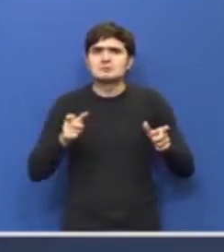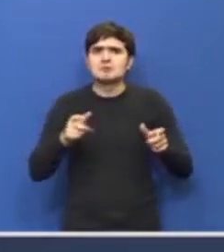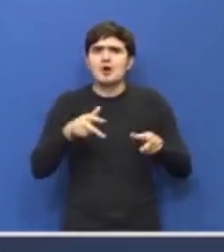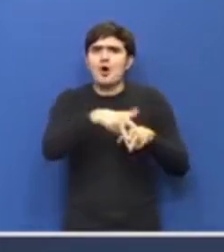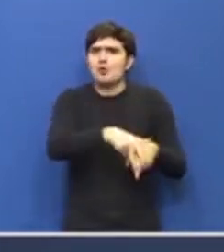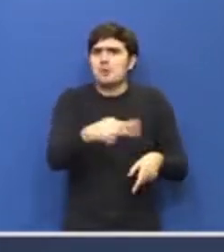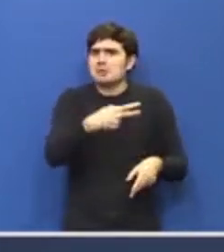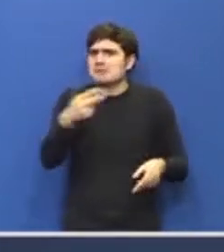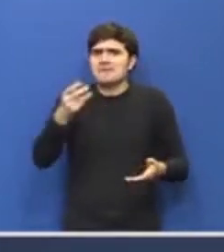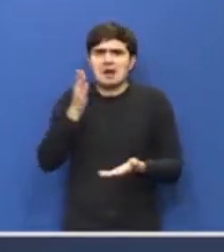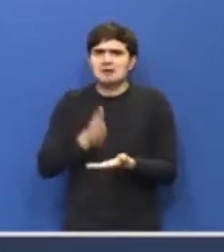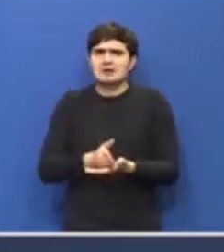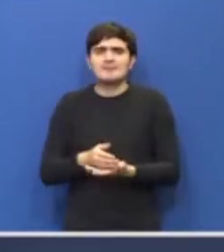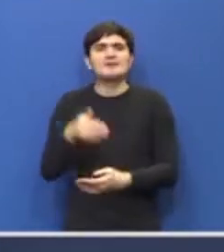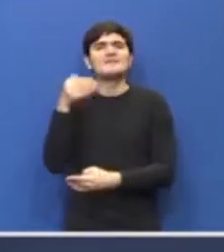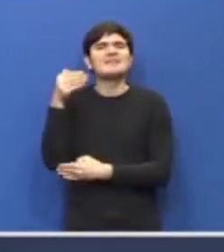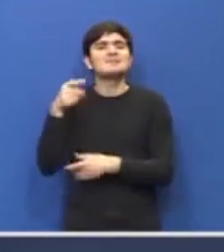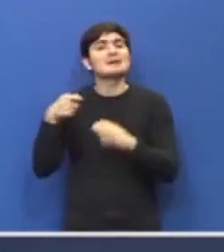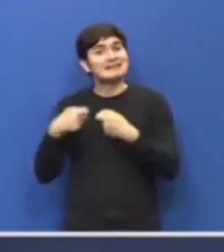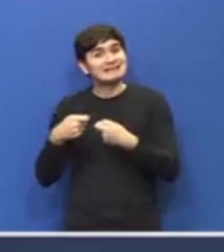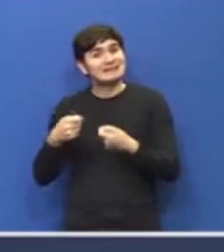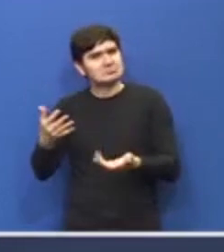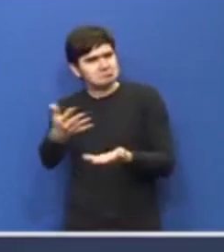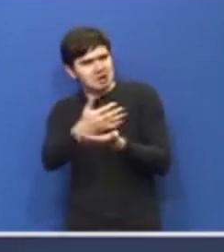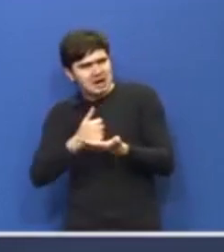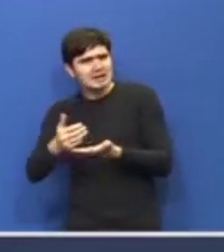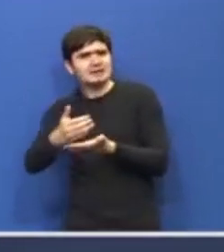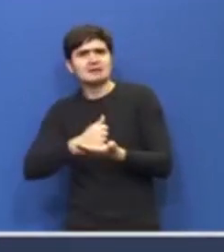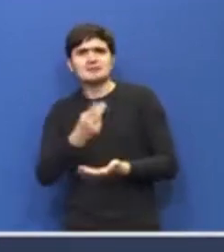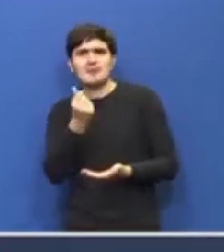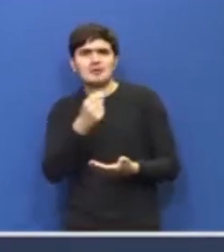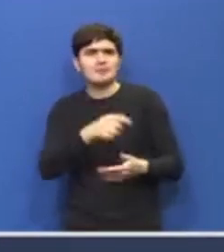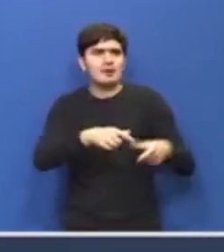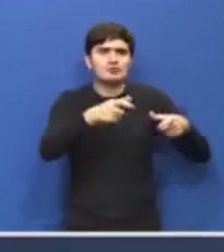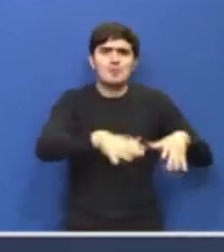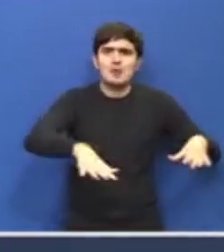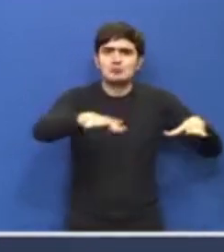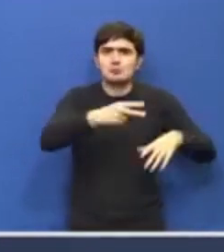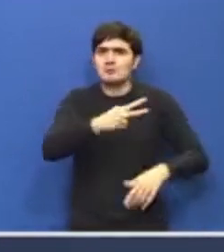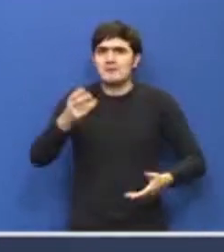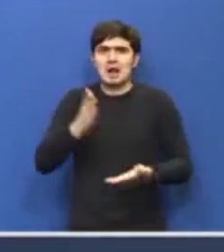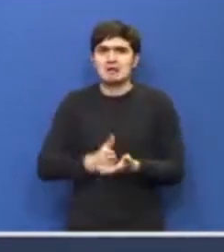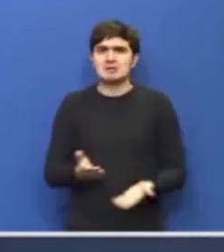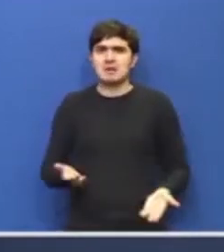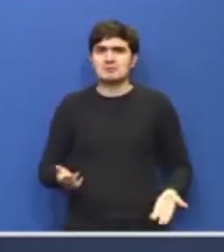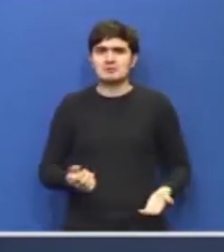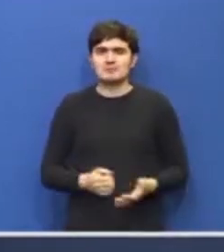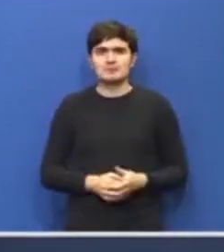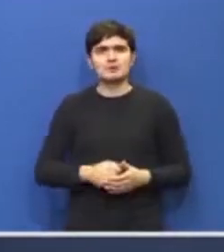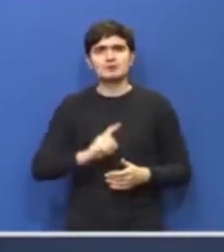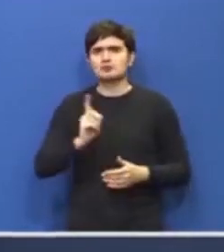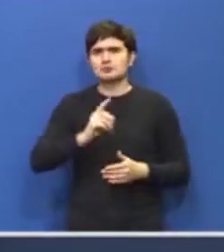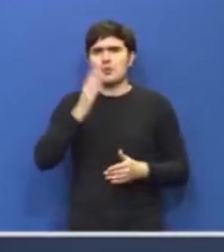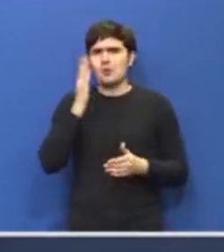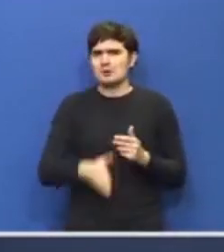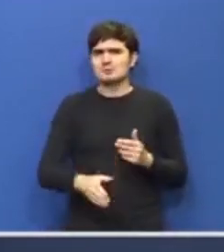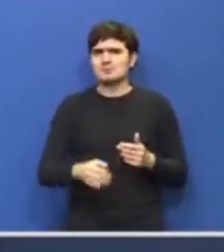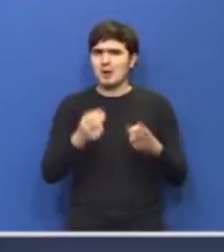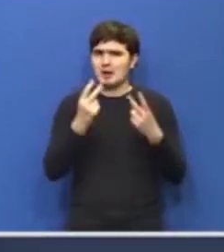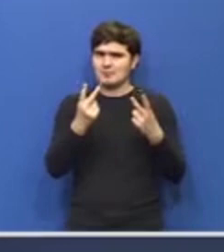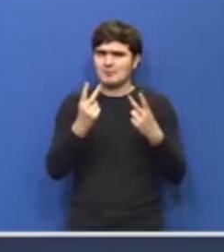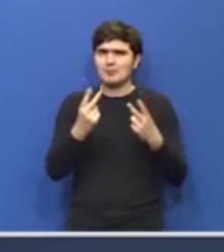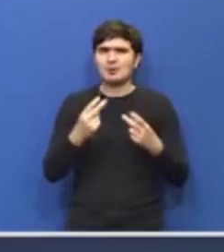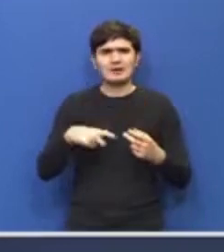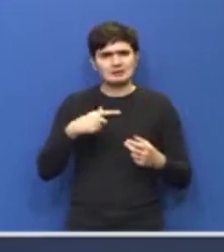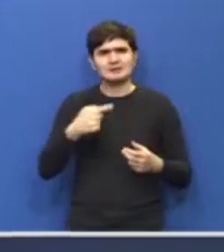și firma sindicatului încasează bani pe domeniul public fără drept. Nu în ultimul rând, este foarte important